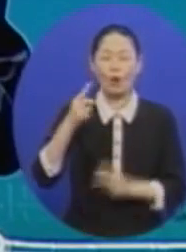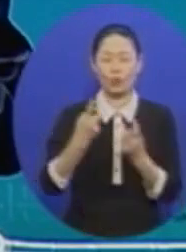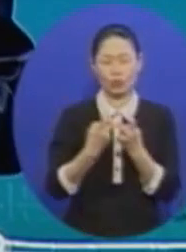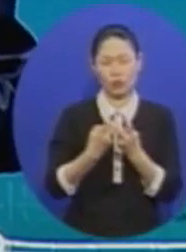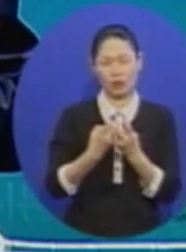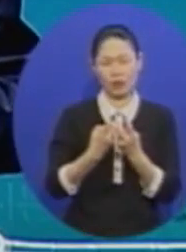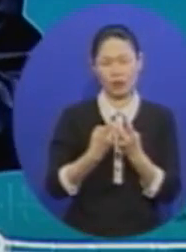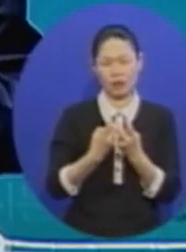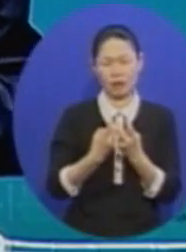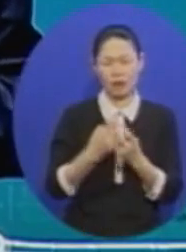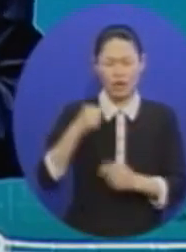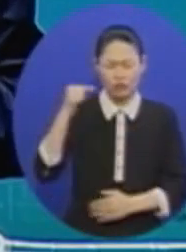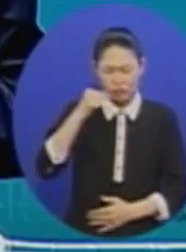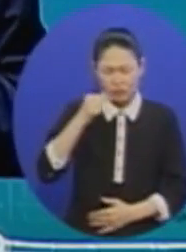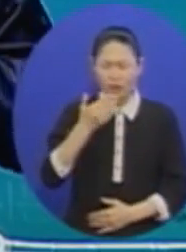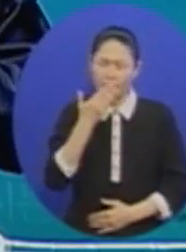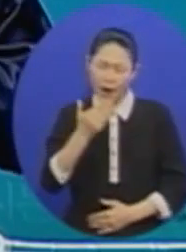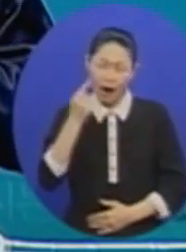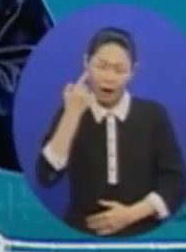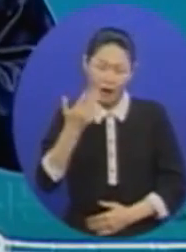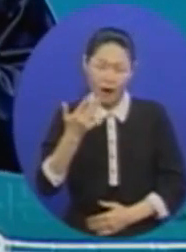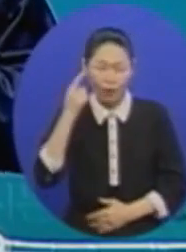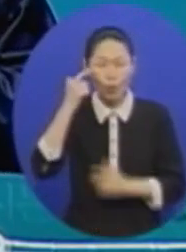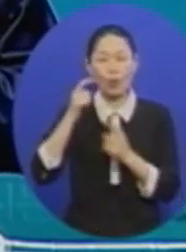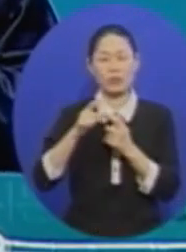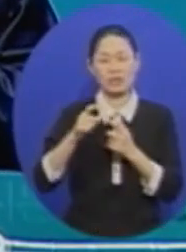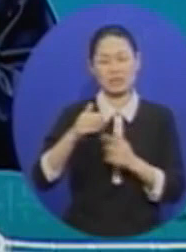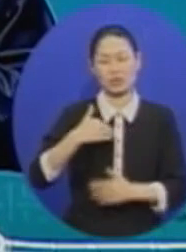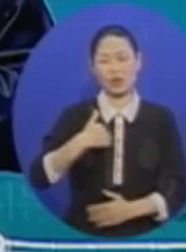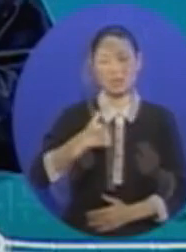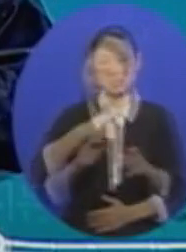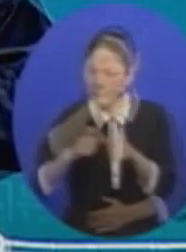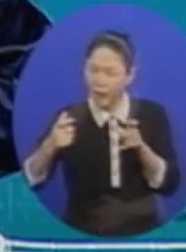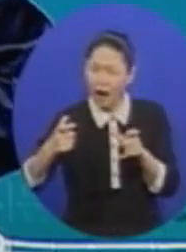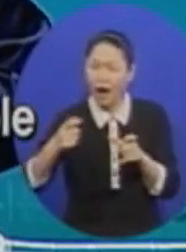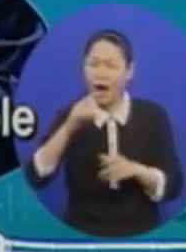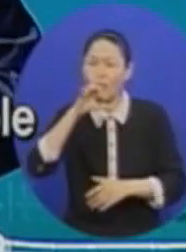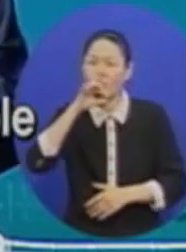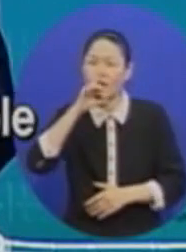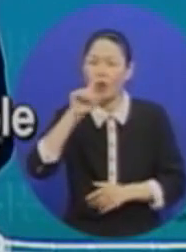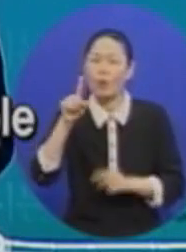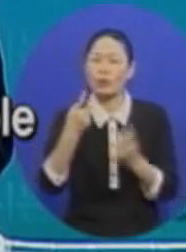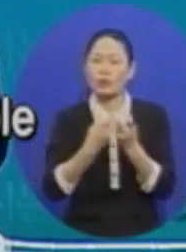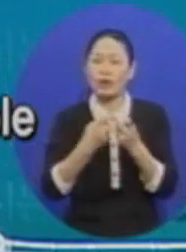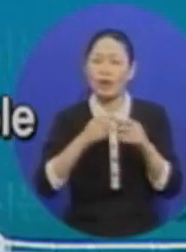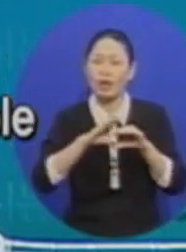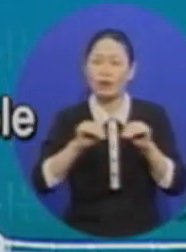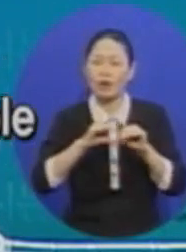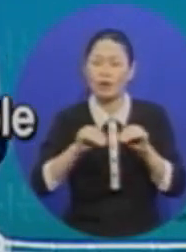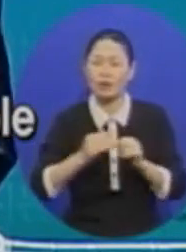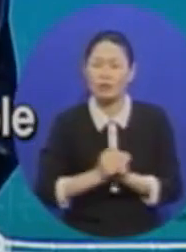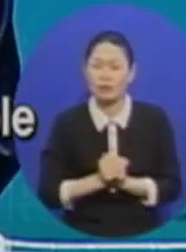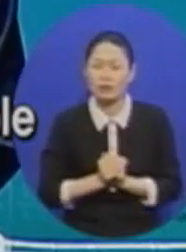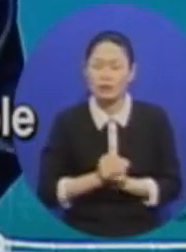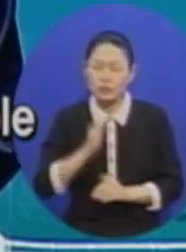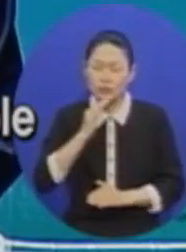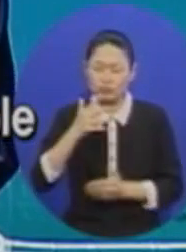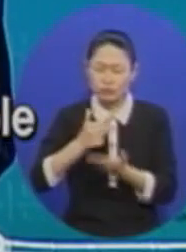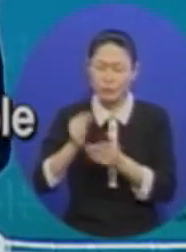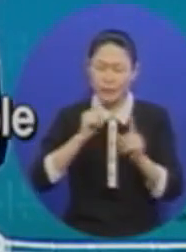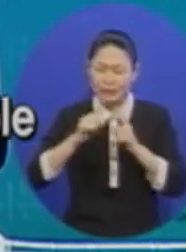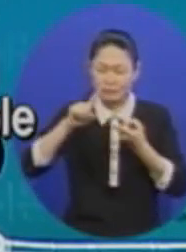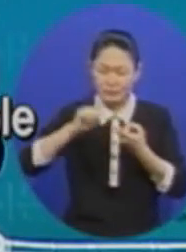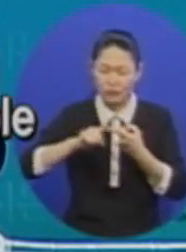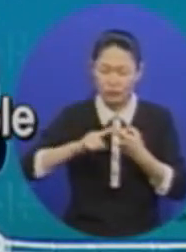그렇게 철저하게 할 수 있을까 이런 고민이 저에게 있습니다 자 주님의 말씀대로 철저하게 이